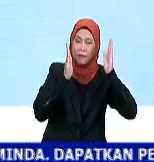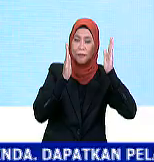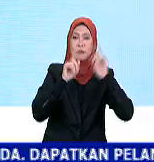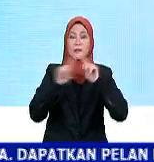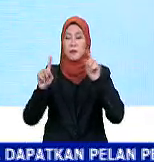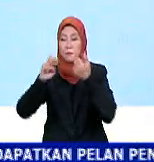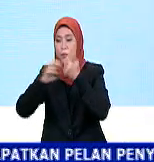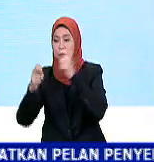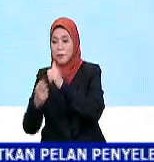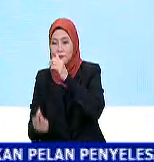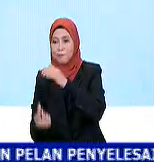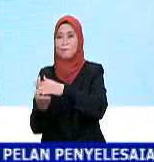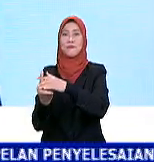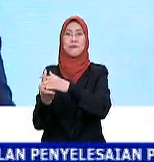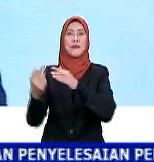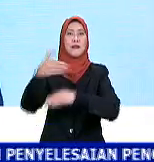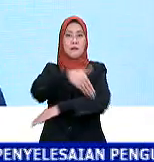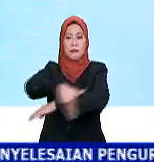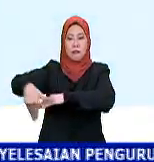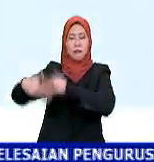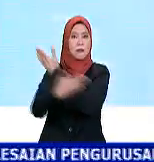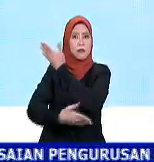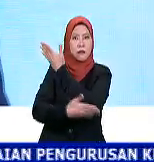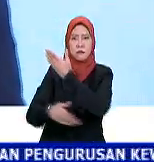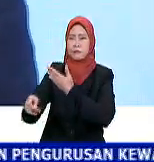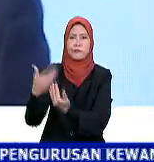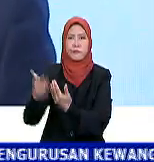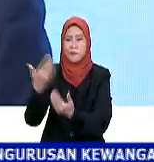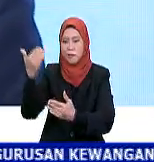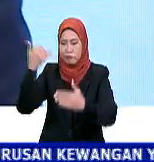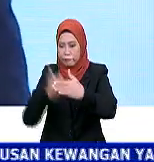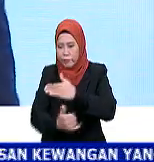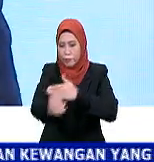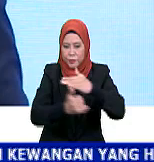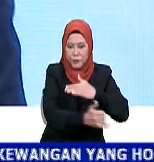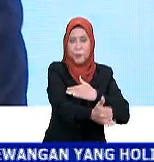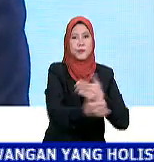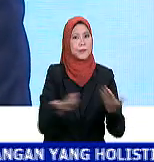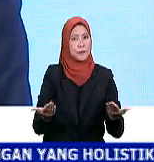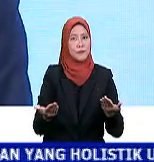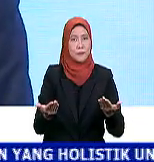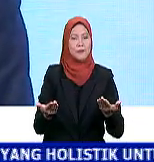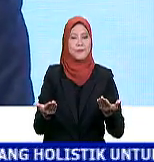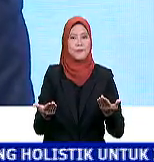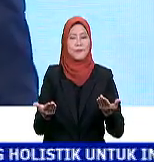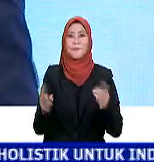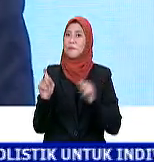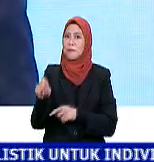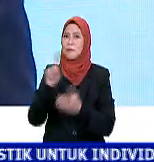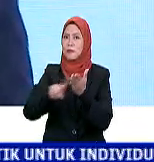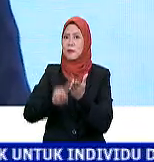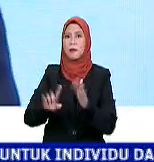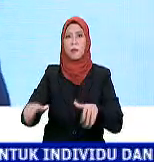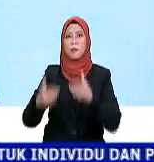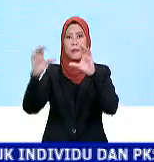Masalahnya timbul bila negara-negara yang sepadannya begitu poros. Jadi, kita harus melihat bagaimana